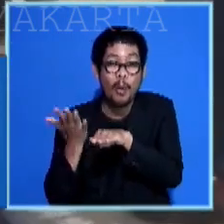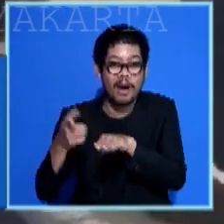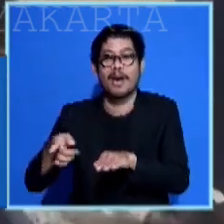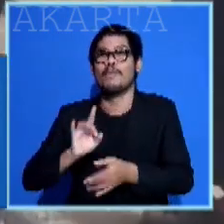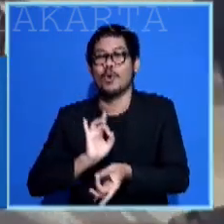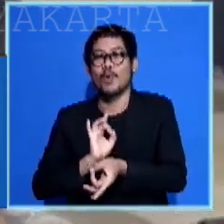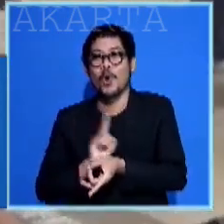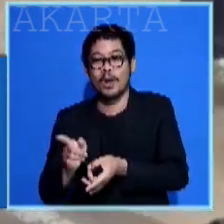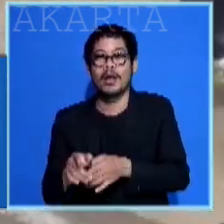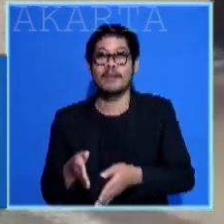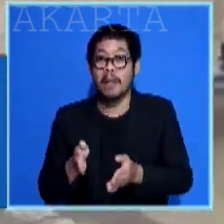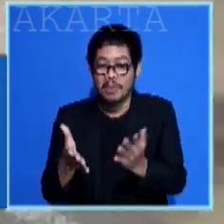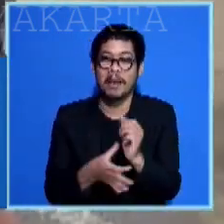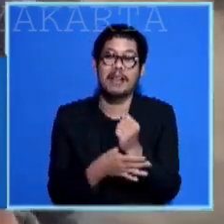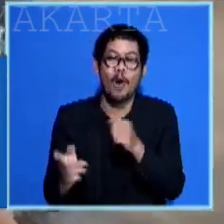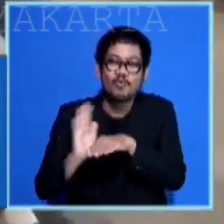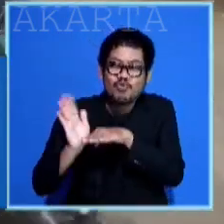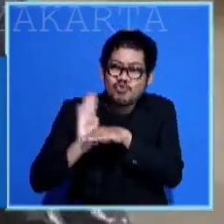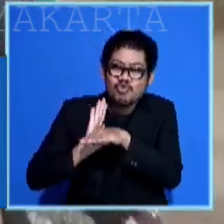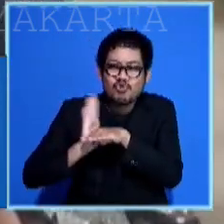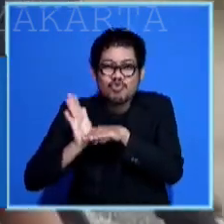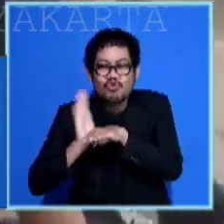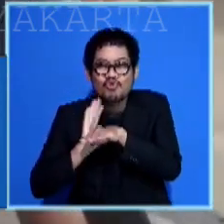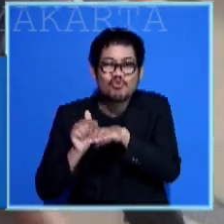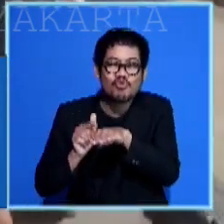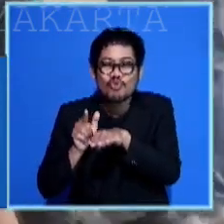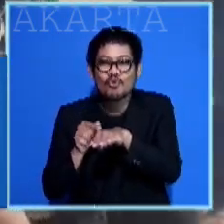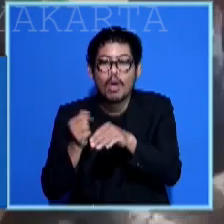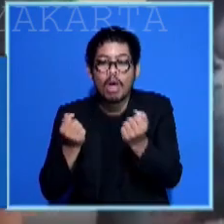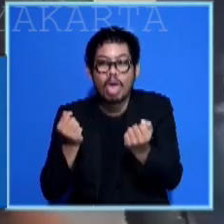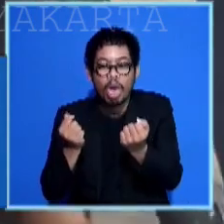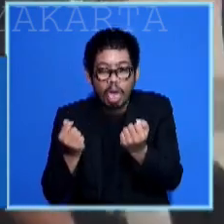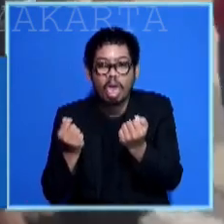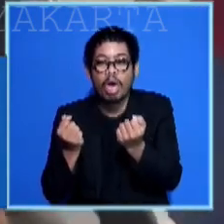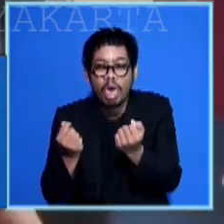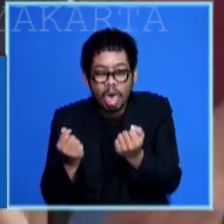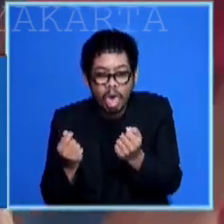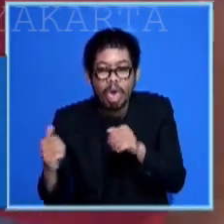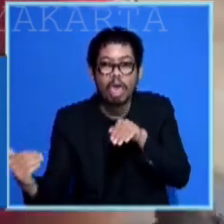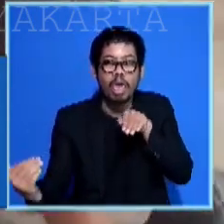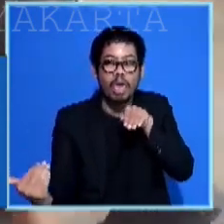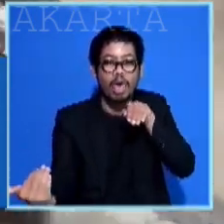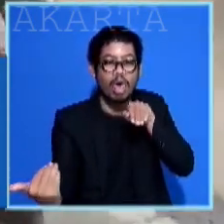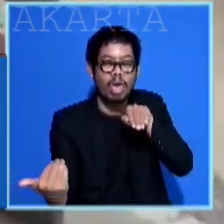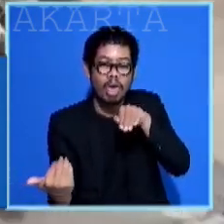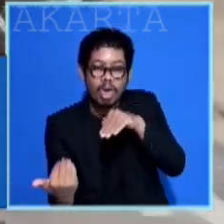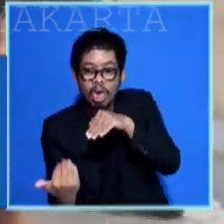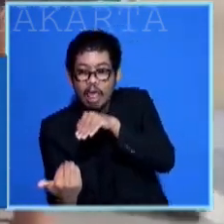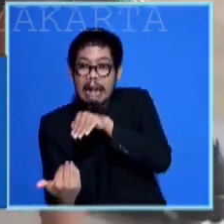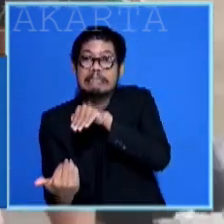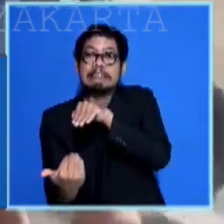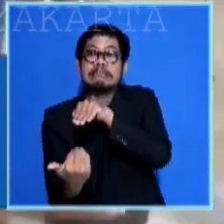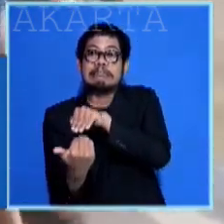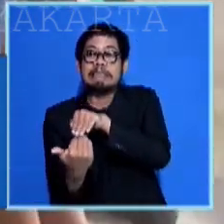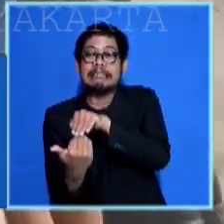blondo magilang diduga sopir Senia mengantuk mobil kemudian oleng ke kanan menabrak mobil Suzuki Karimun dari arah berlawanan